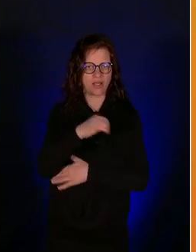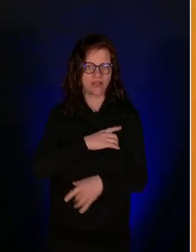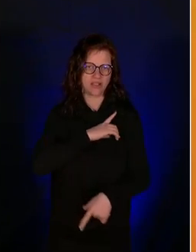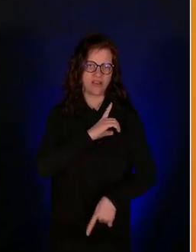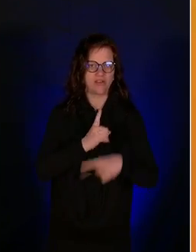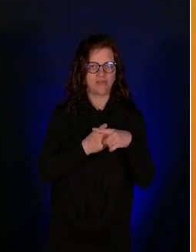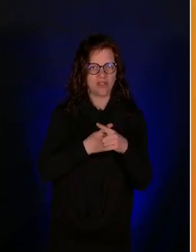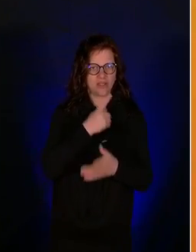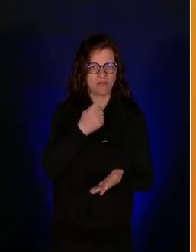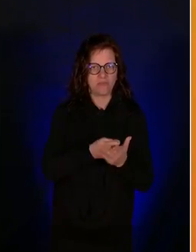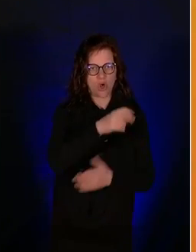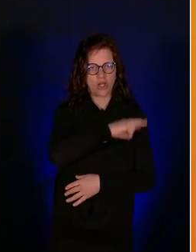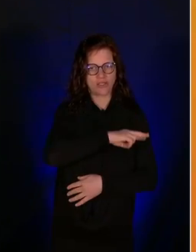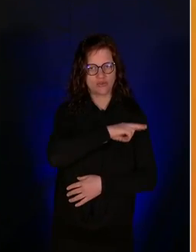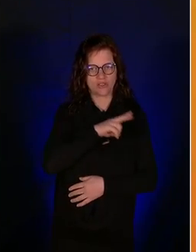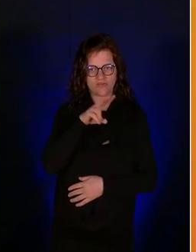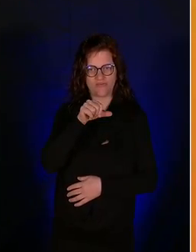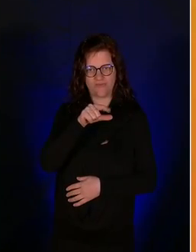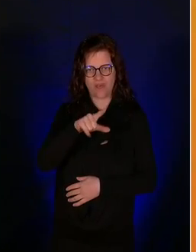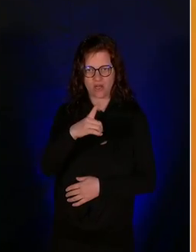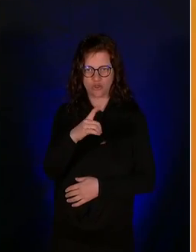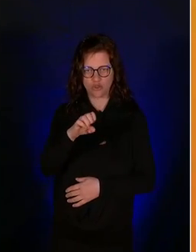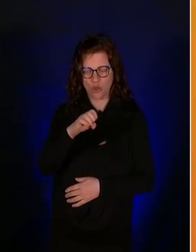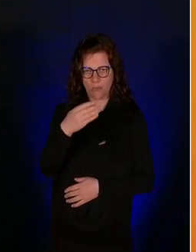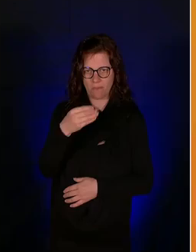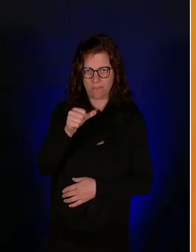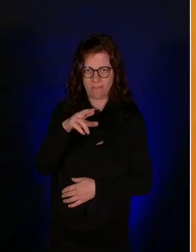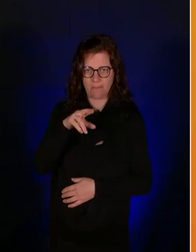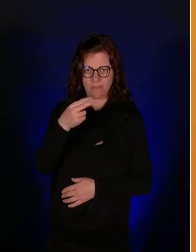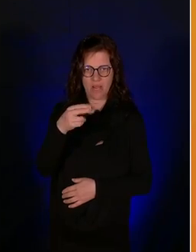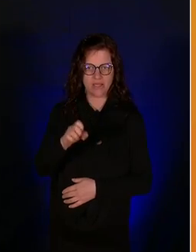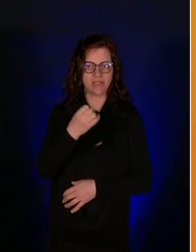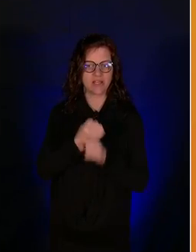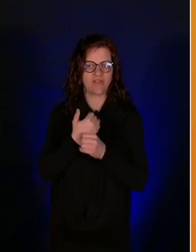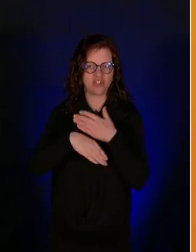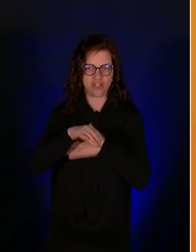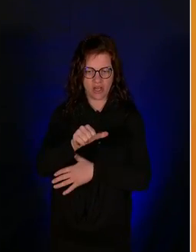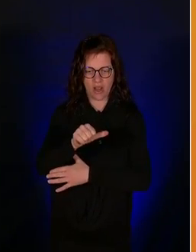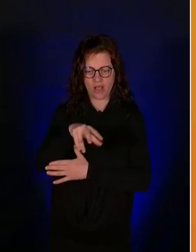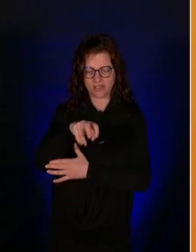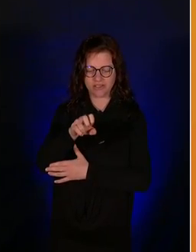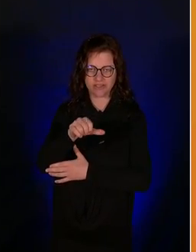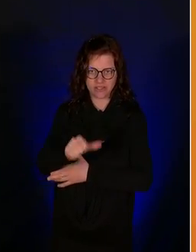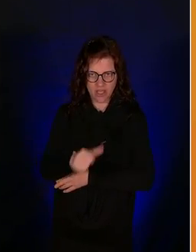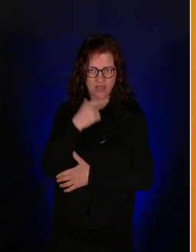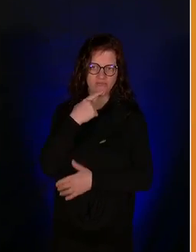Banque Assurance, Val-de-Marne, et je travaille donc à AXA, et je représente le syndicat